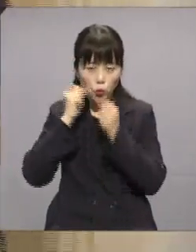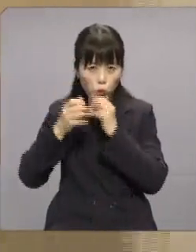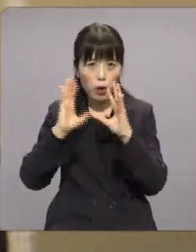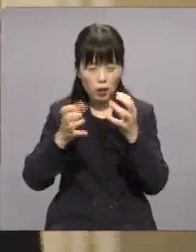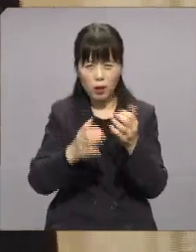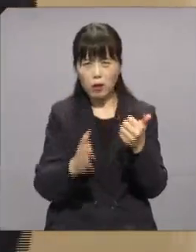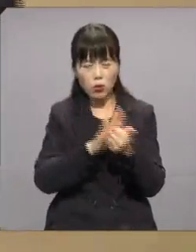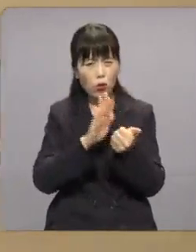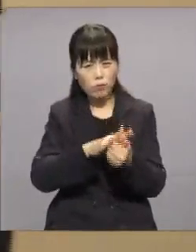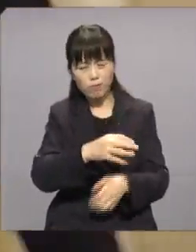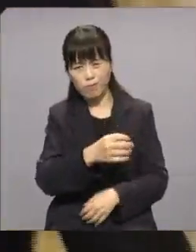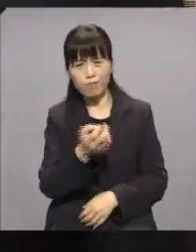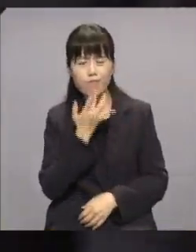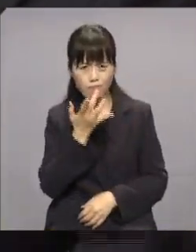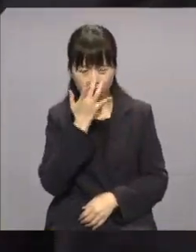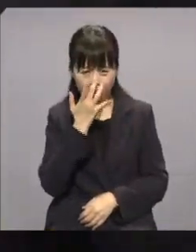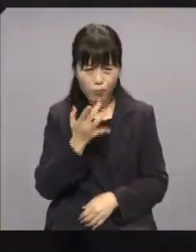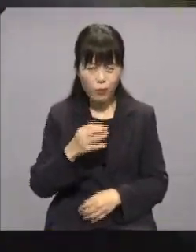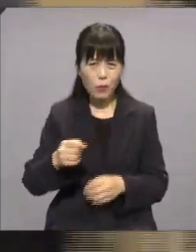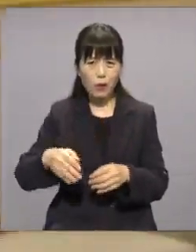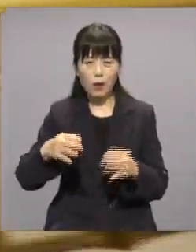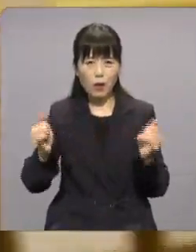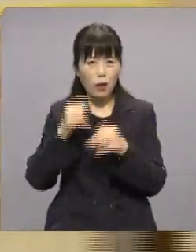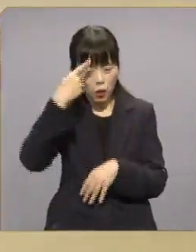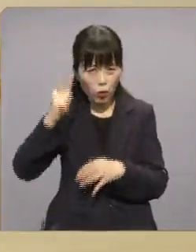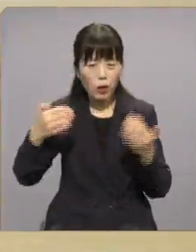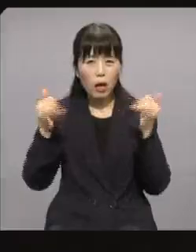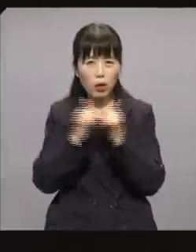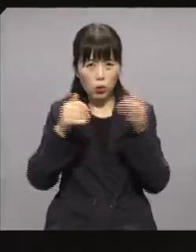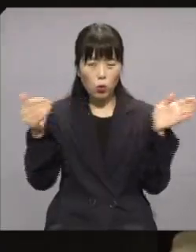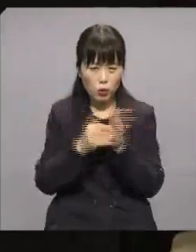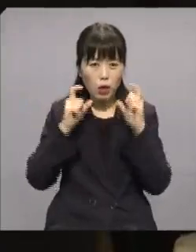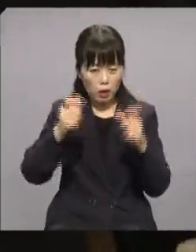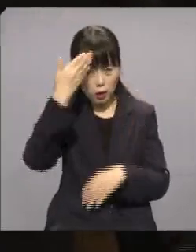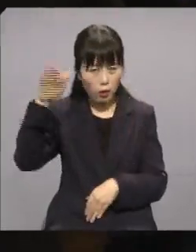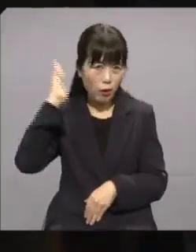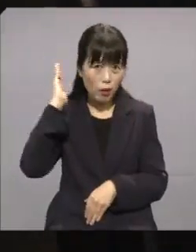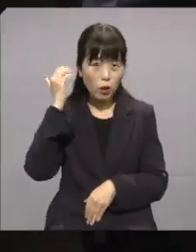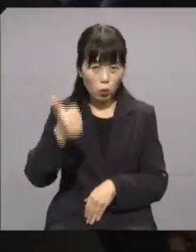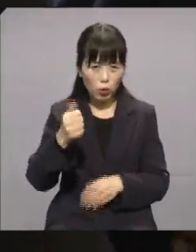지원에 회의적이며 러시아와 협상을 통한 신속한 종전을 공언한 트럼프 당선인에게